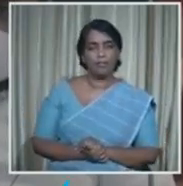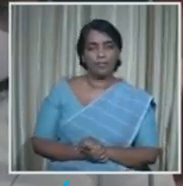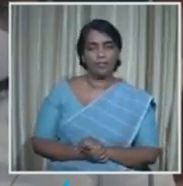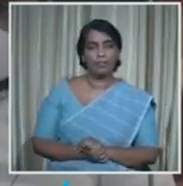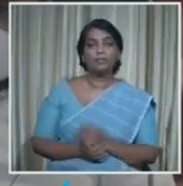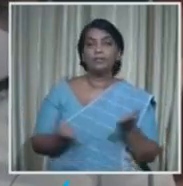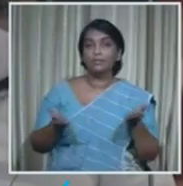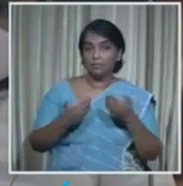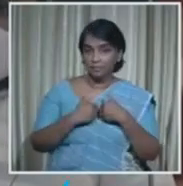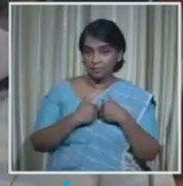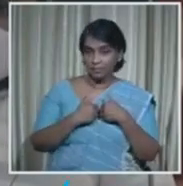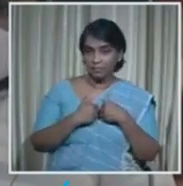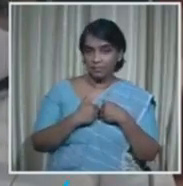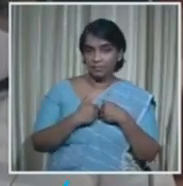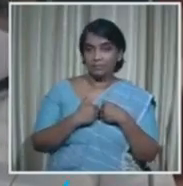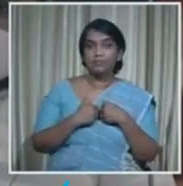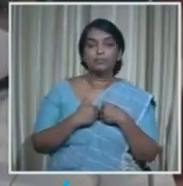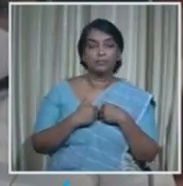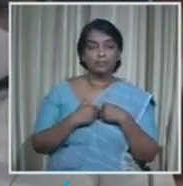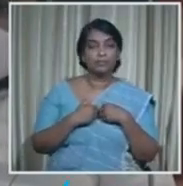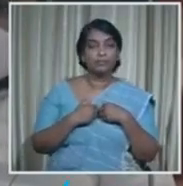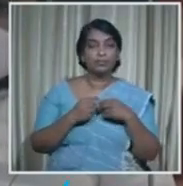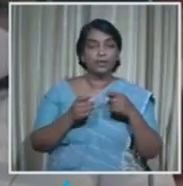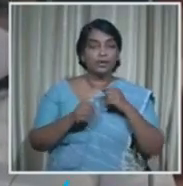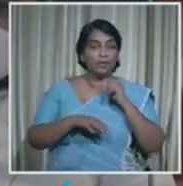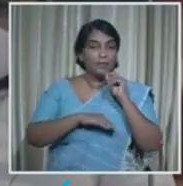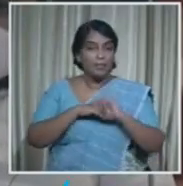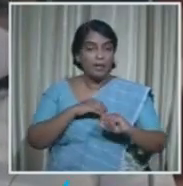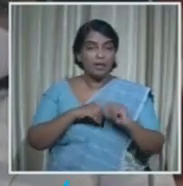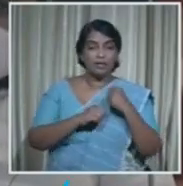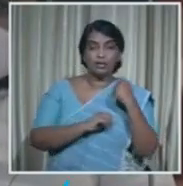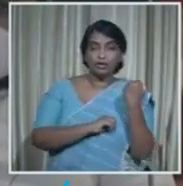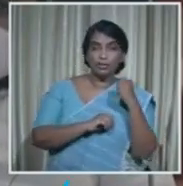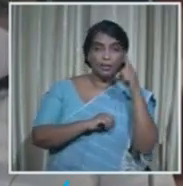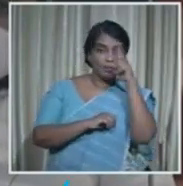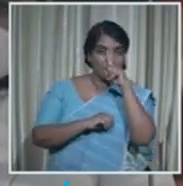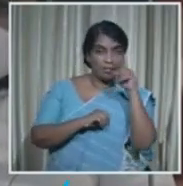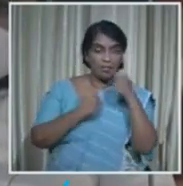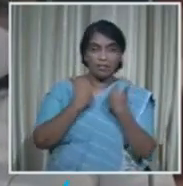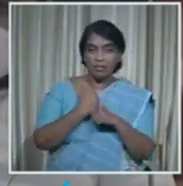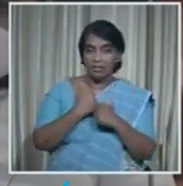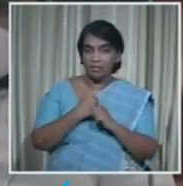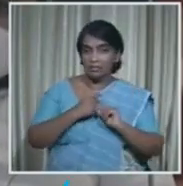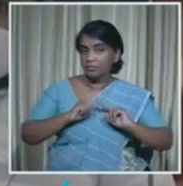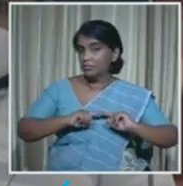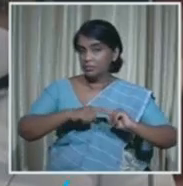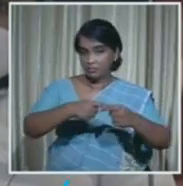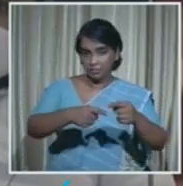ape e sangvidhana shaktiya masayak tula athi karapu weda piliwala tula